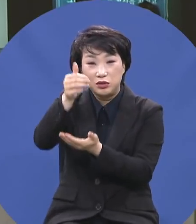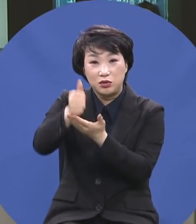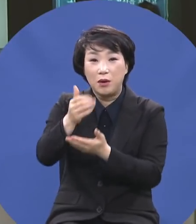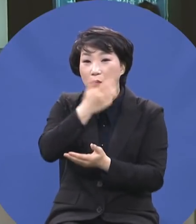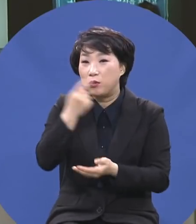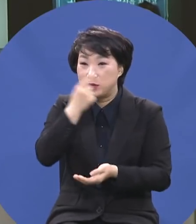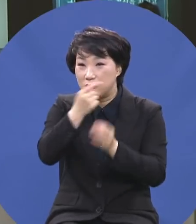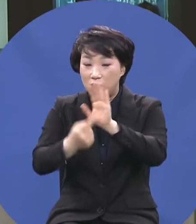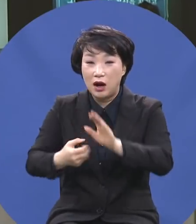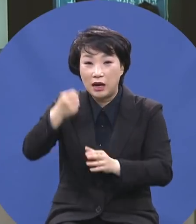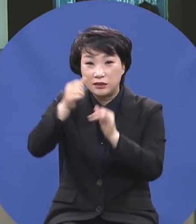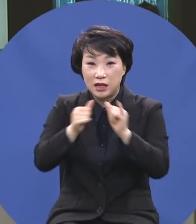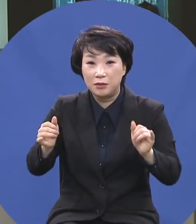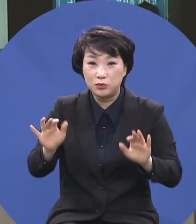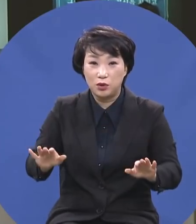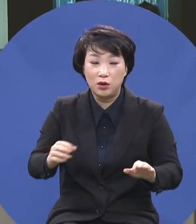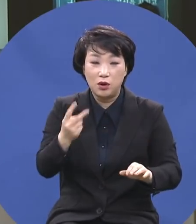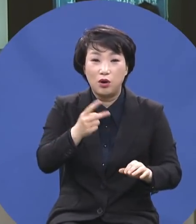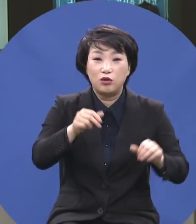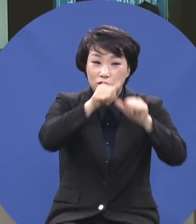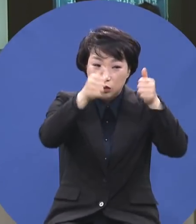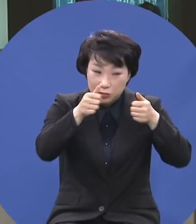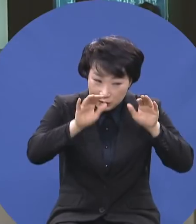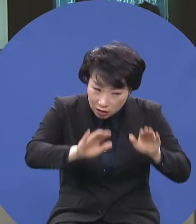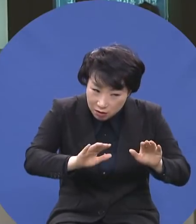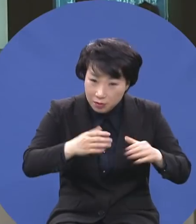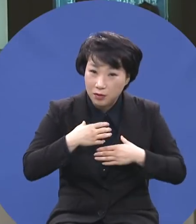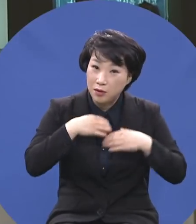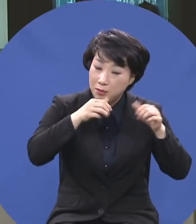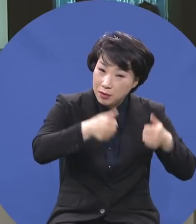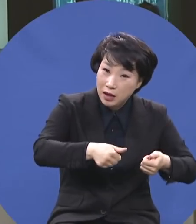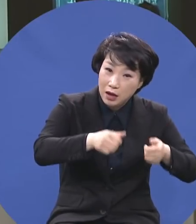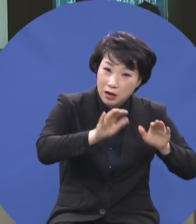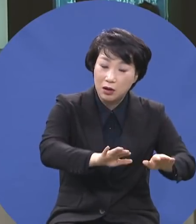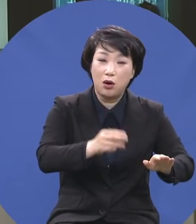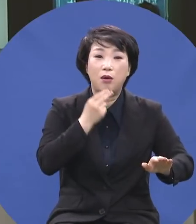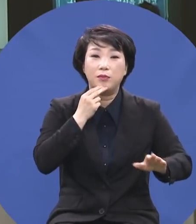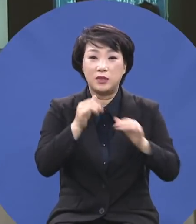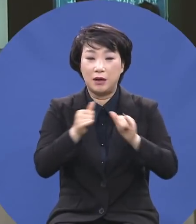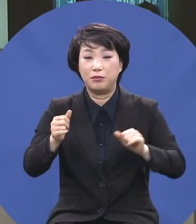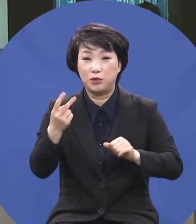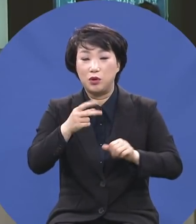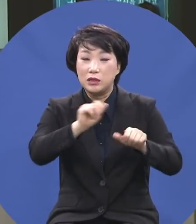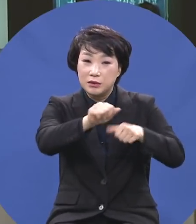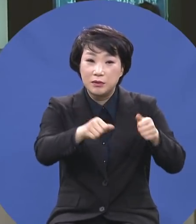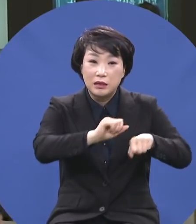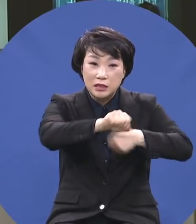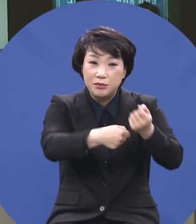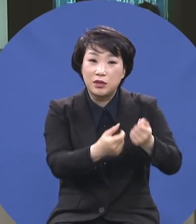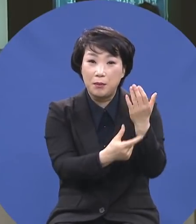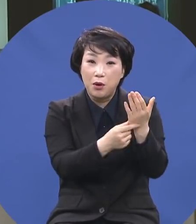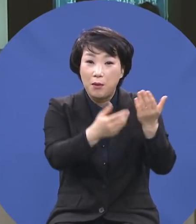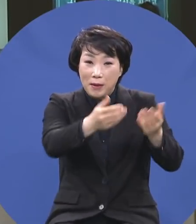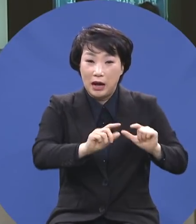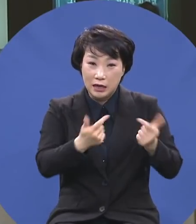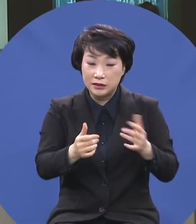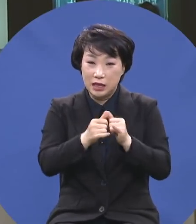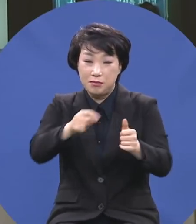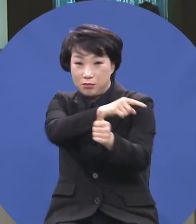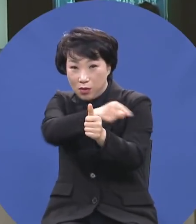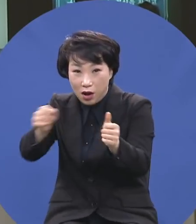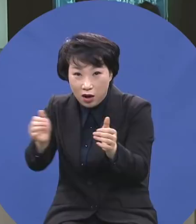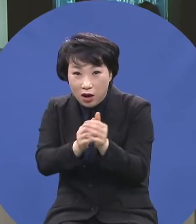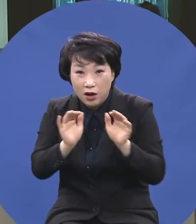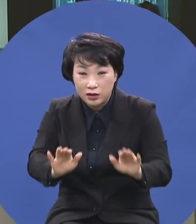복음 증거를 가진 자들과 우상에게 경배하지 않는 자들과 짐승의 표를 받지 않는 자들이 목배임을 당했으나